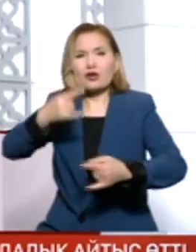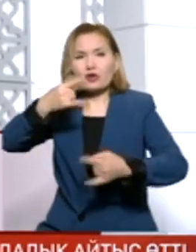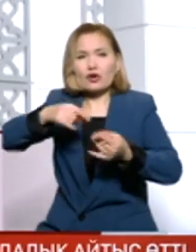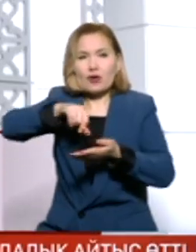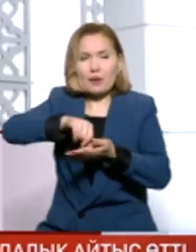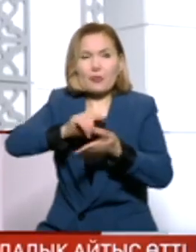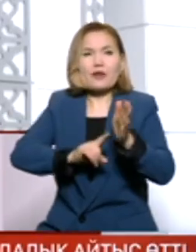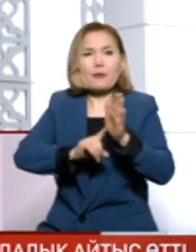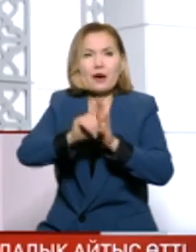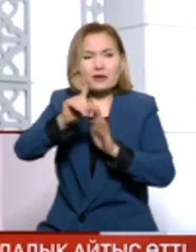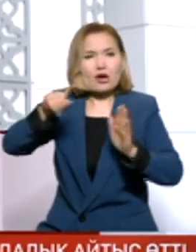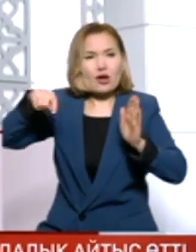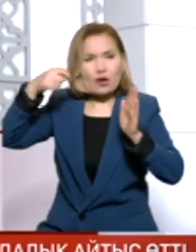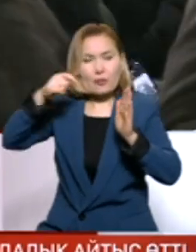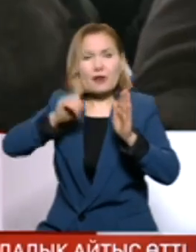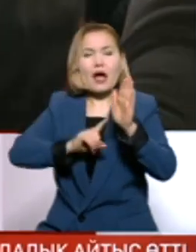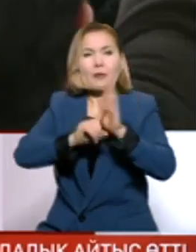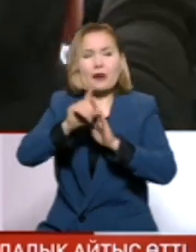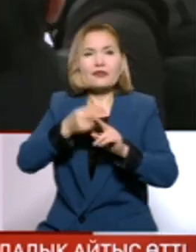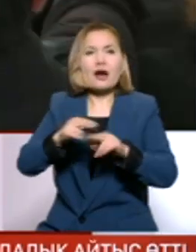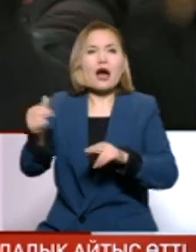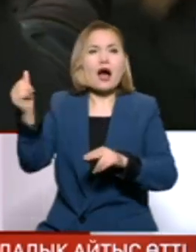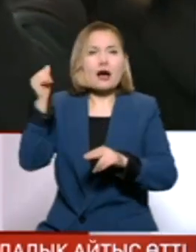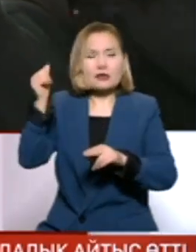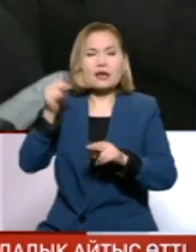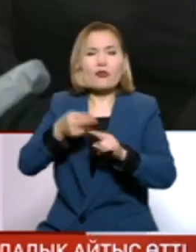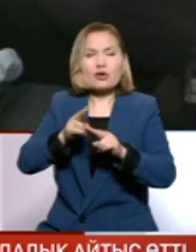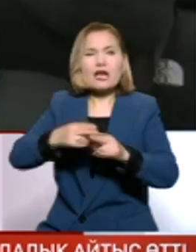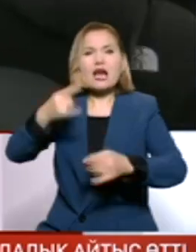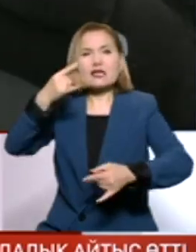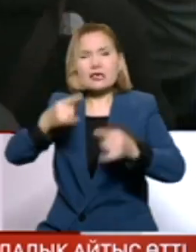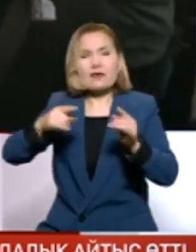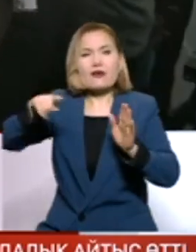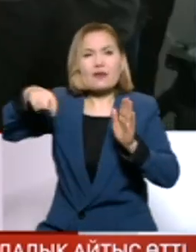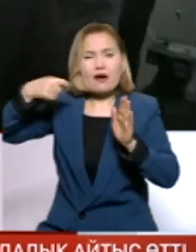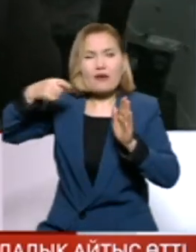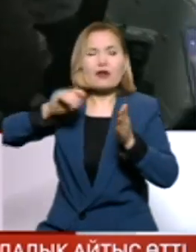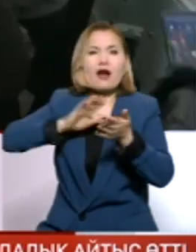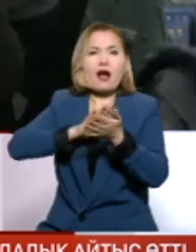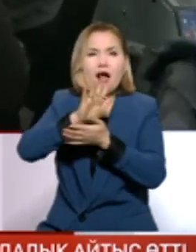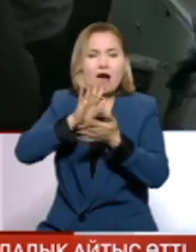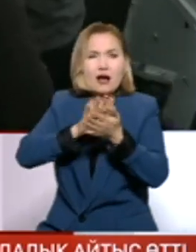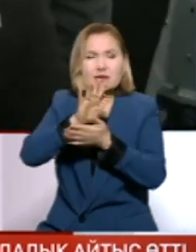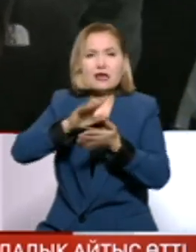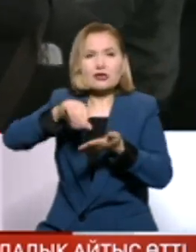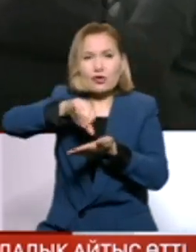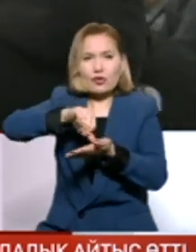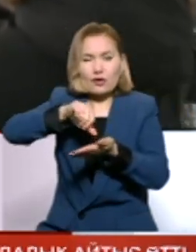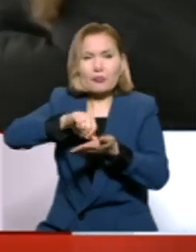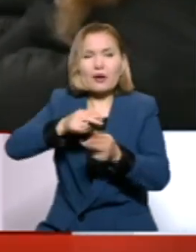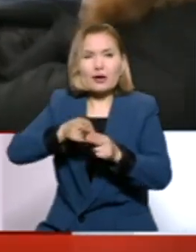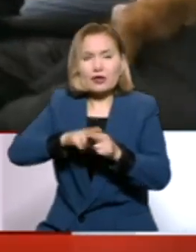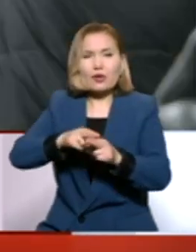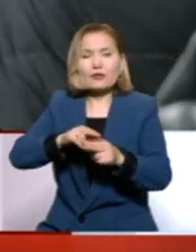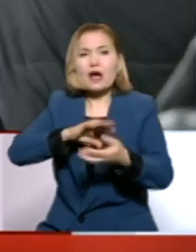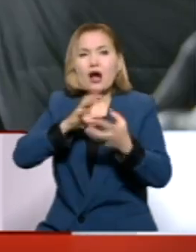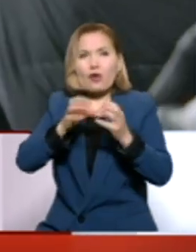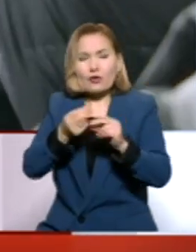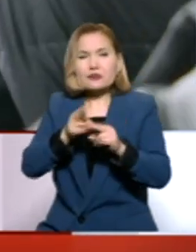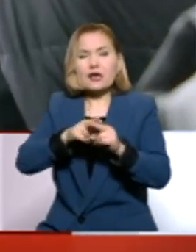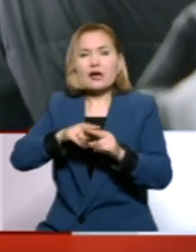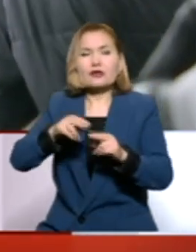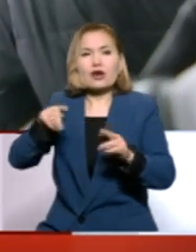Міне өздеріңіз көріп тұрғандай артымда әріптестерім тұр. Олардың барлығы сот залына тікелей кіре алмайды, себебі зал шағын